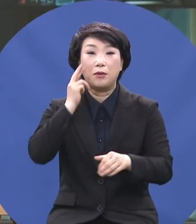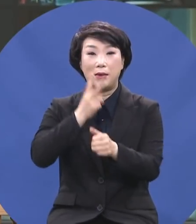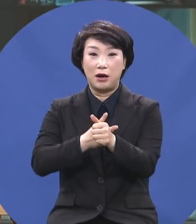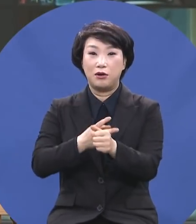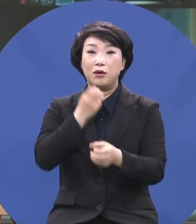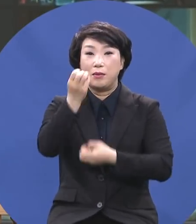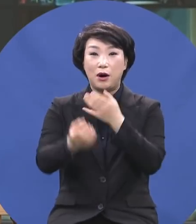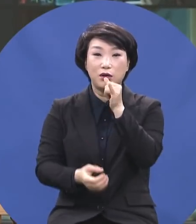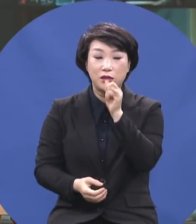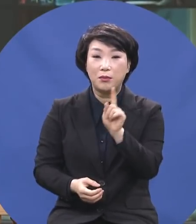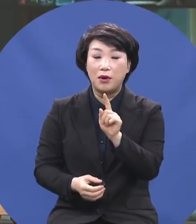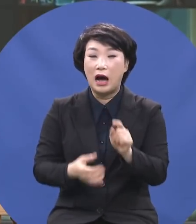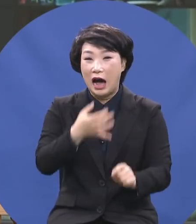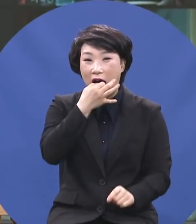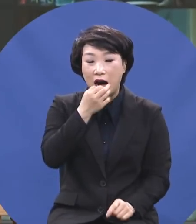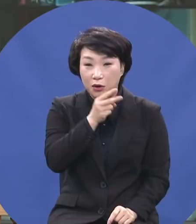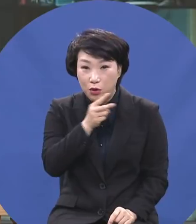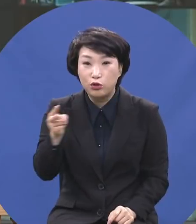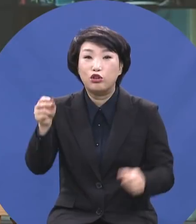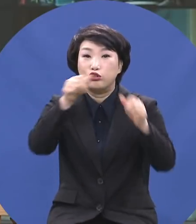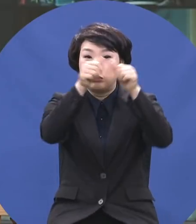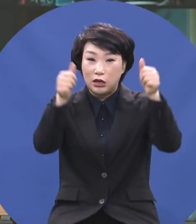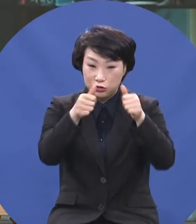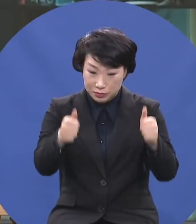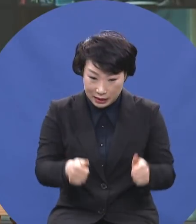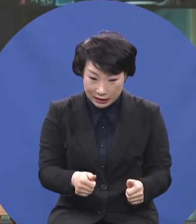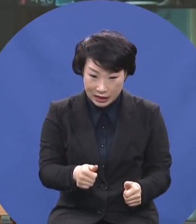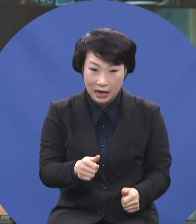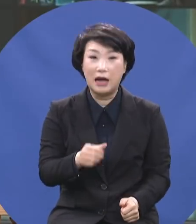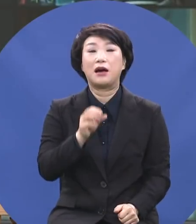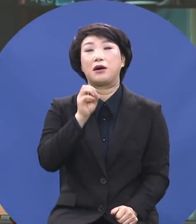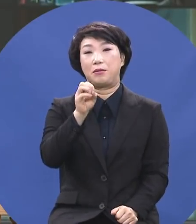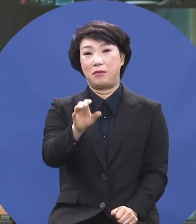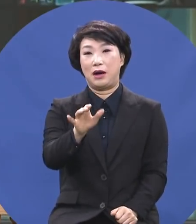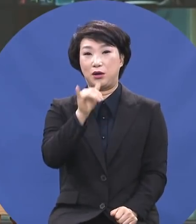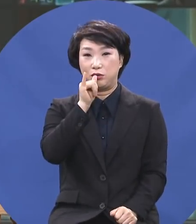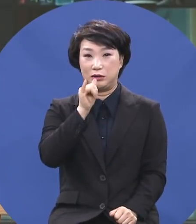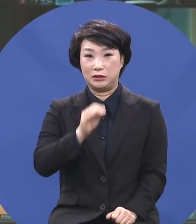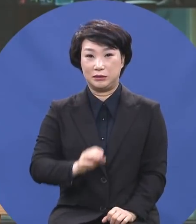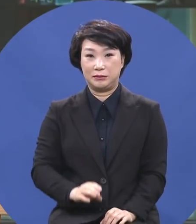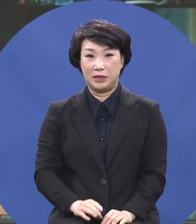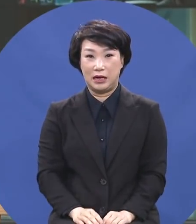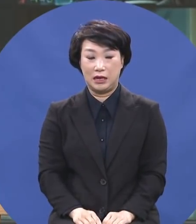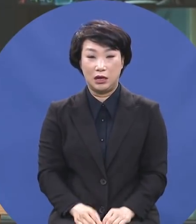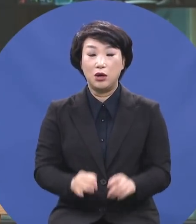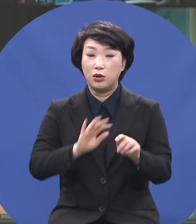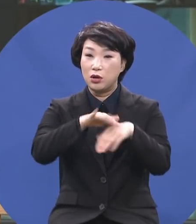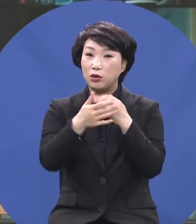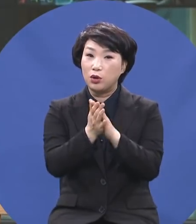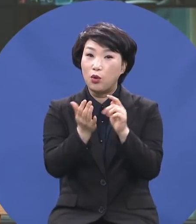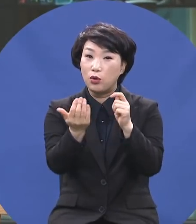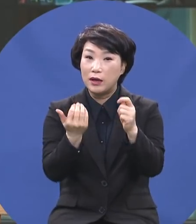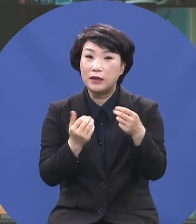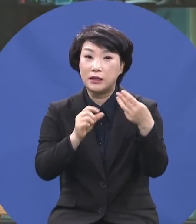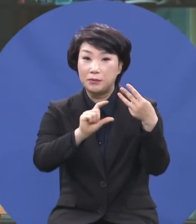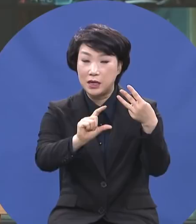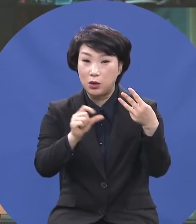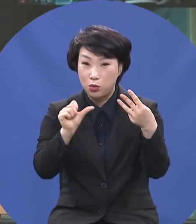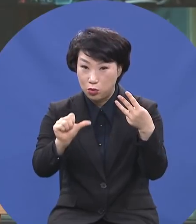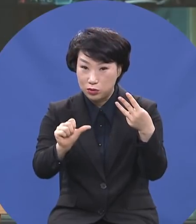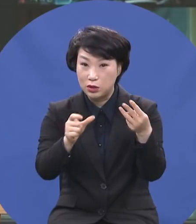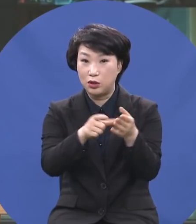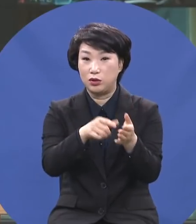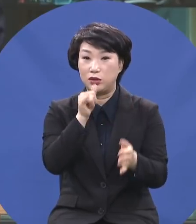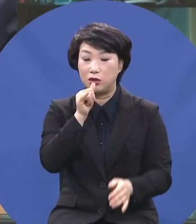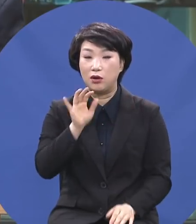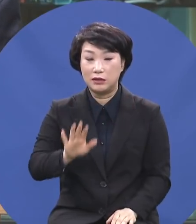바울은 탐심은 우상 숭배니라 이렇게 골로새서 3장 5절에